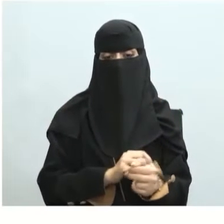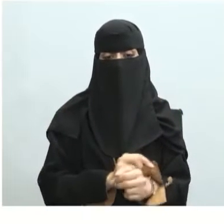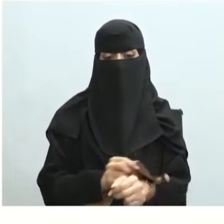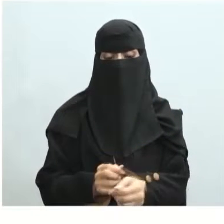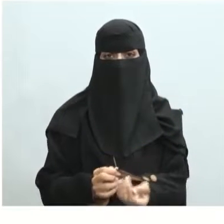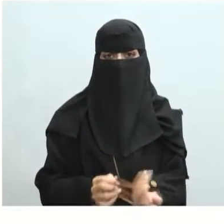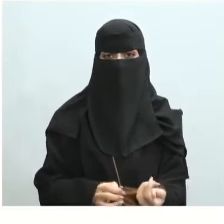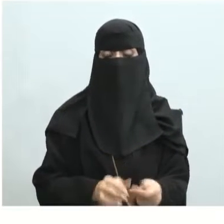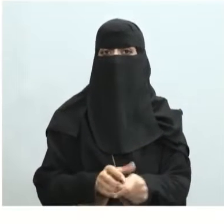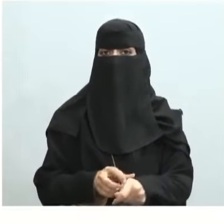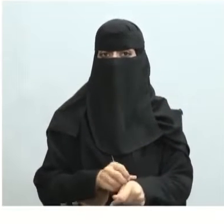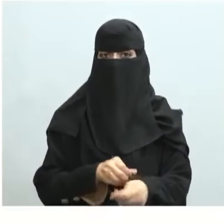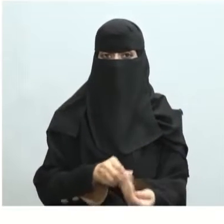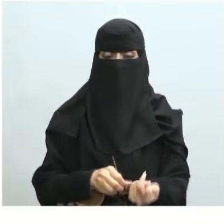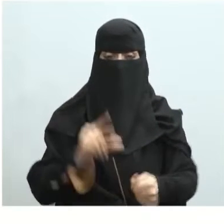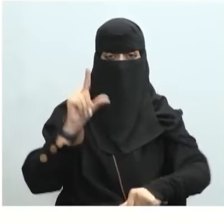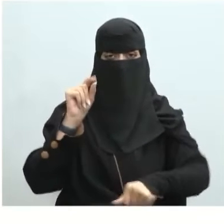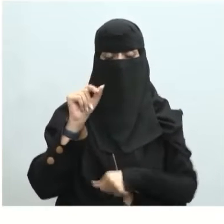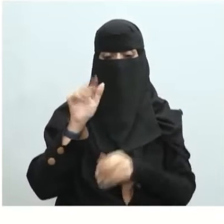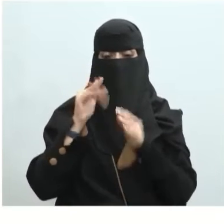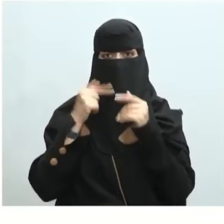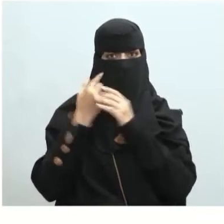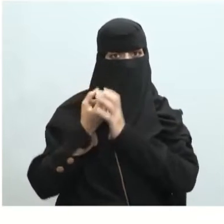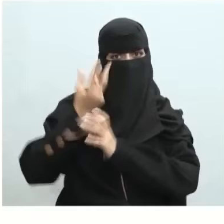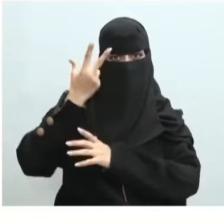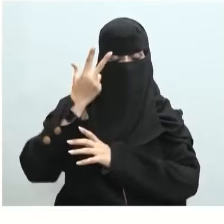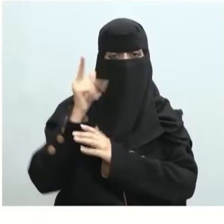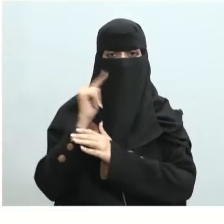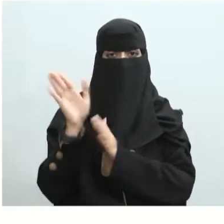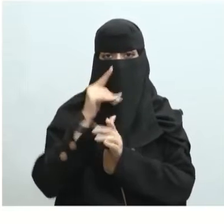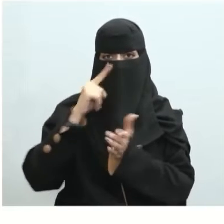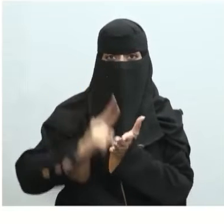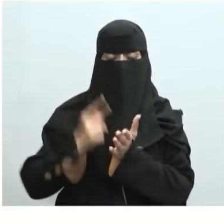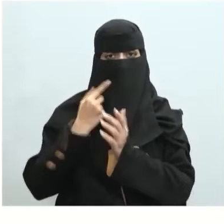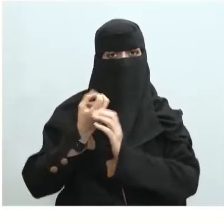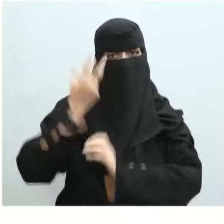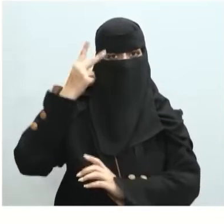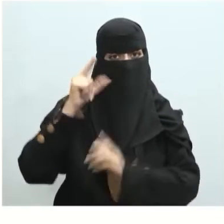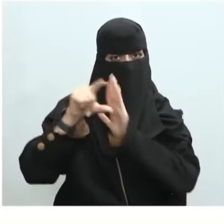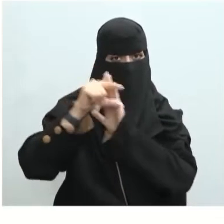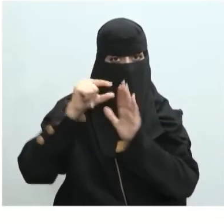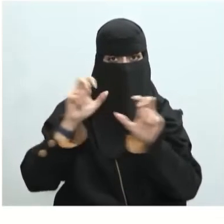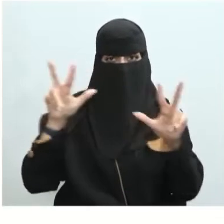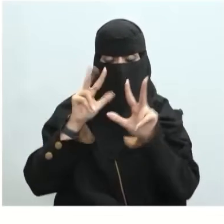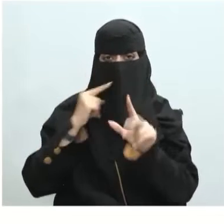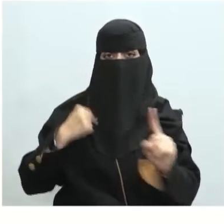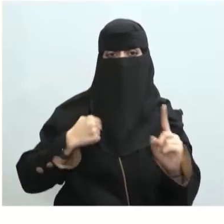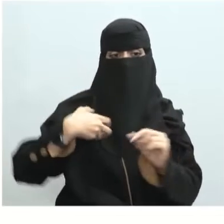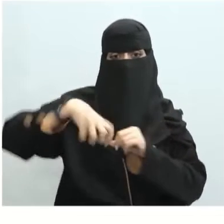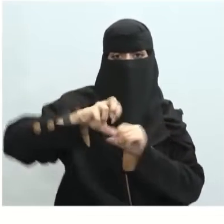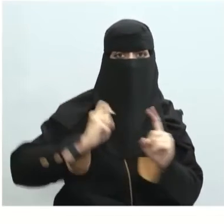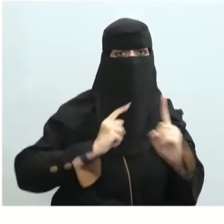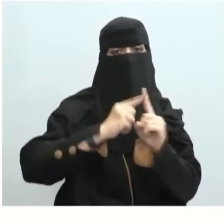للاعلان جميل هنا فكره مقصود به فكره الاعلان والمستهدف وكذلك